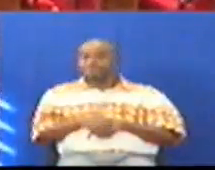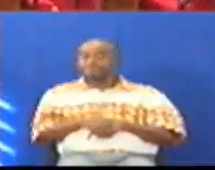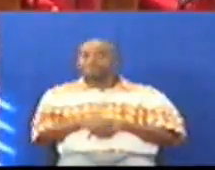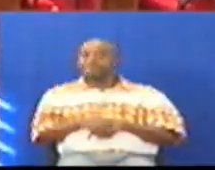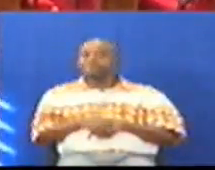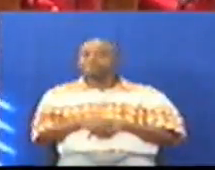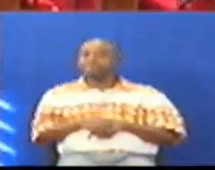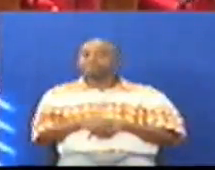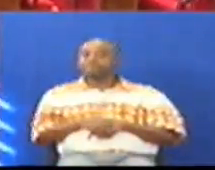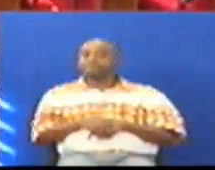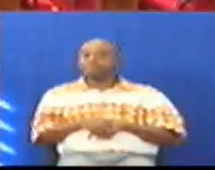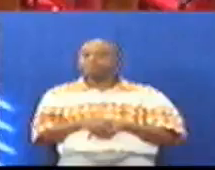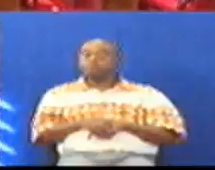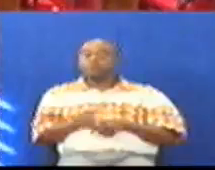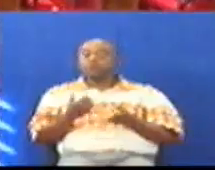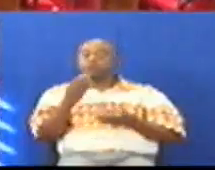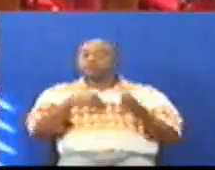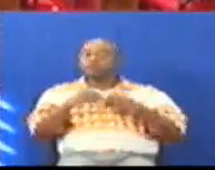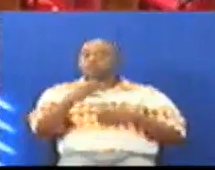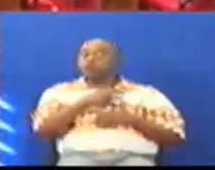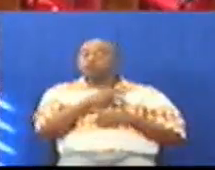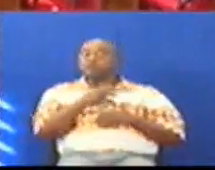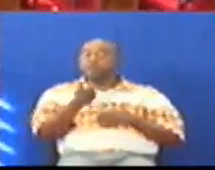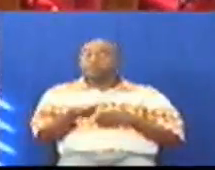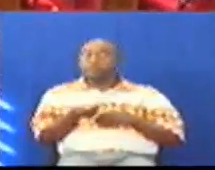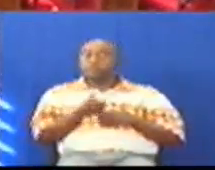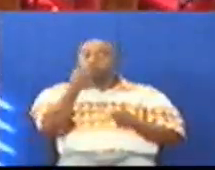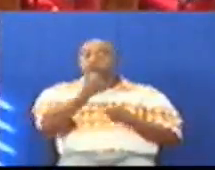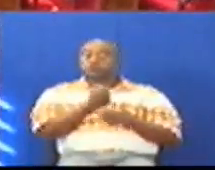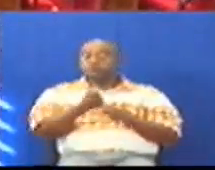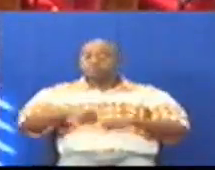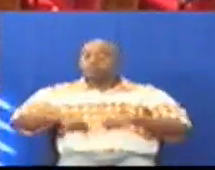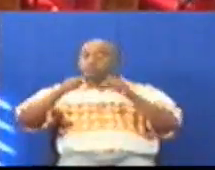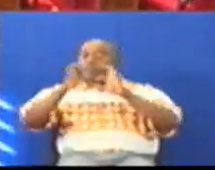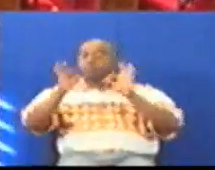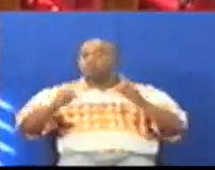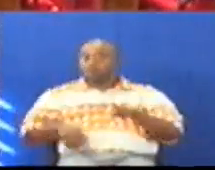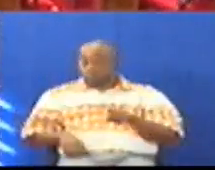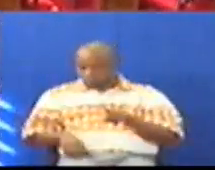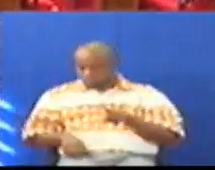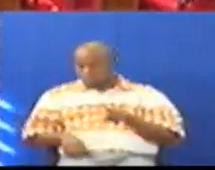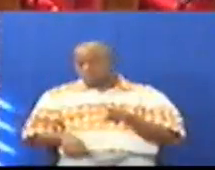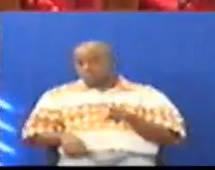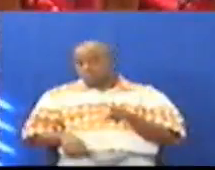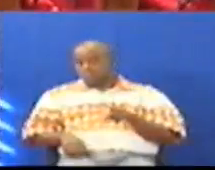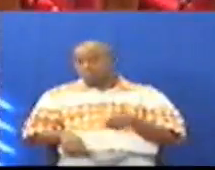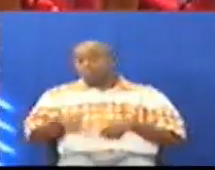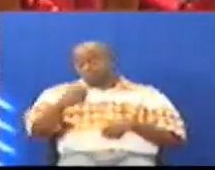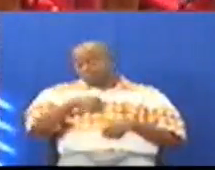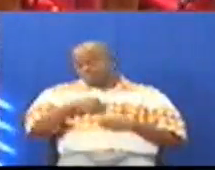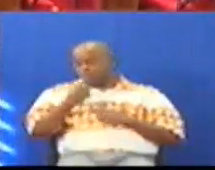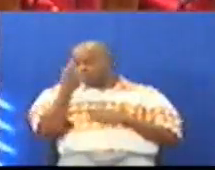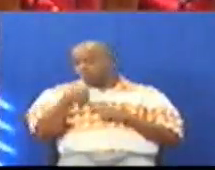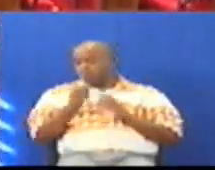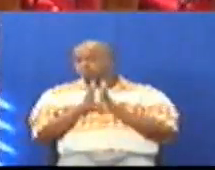Wizara ya Utumishi na Utawala Bora. Mheshimiwa Speaker, awali ya yote nianze kwa kumshukuru